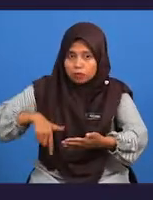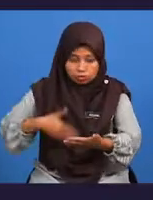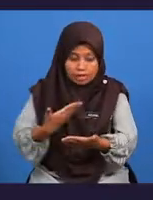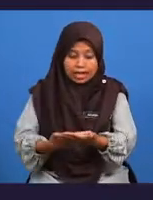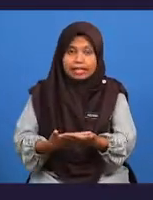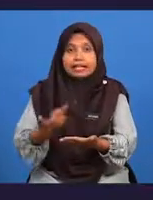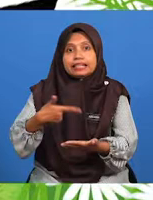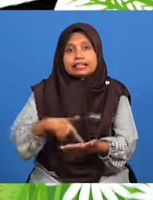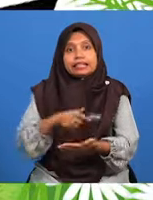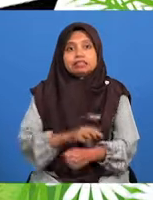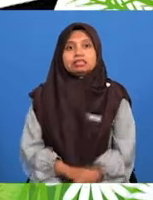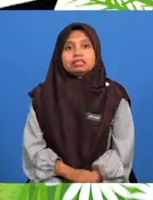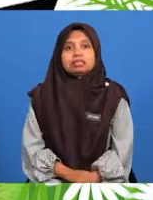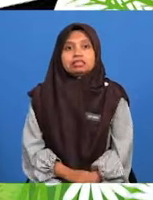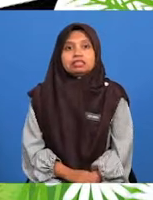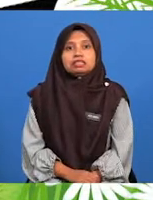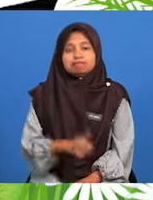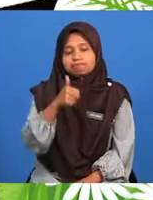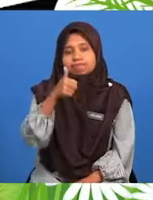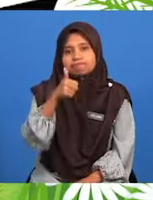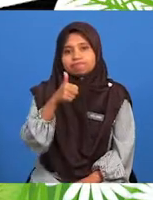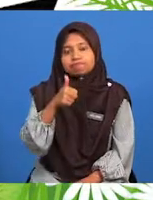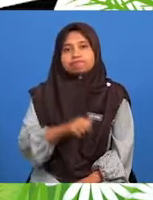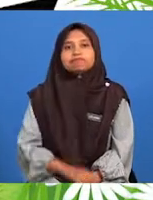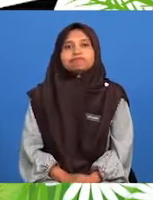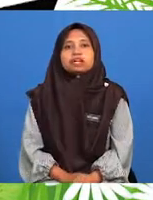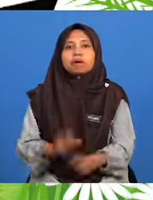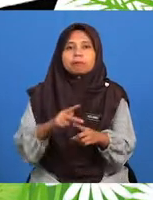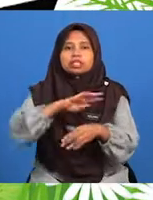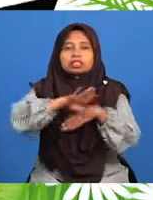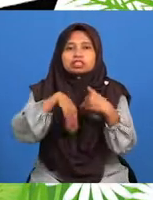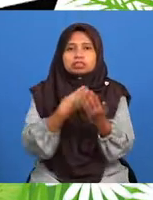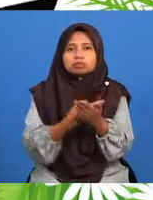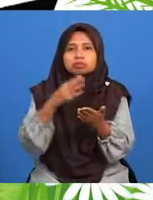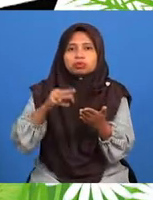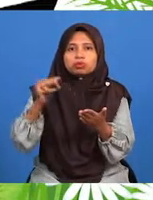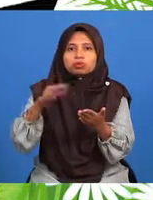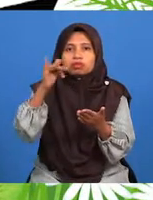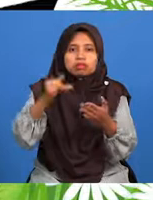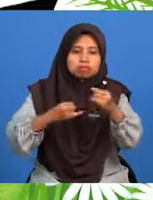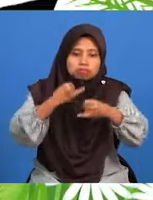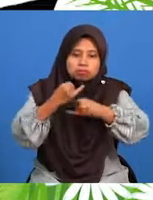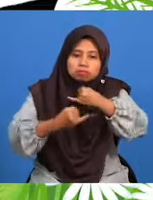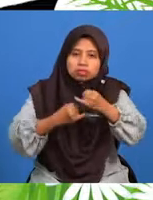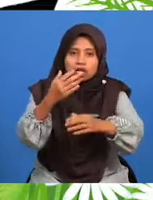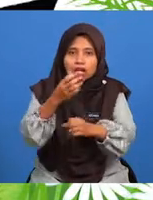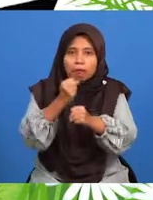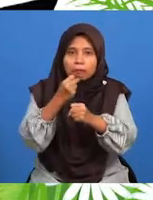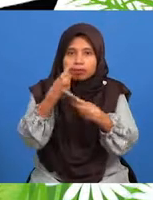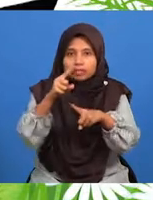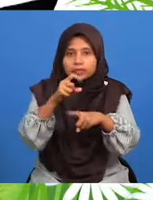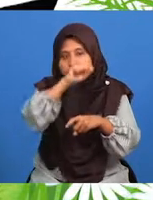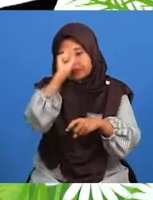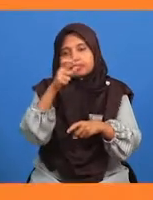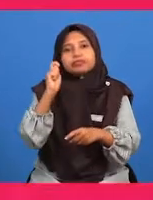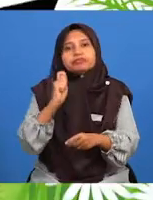lagi. Syabas Ustazah ucapkan kepada murid-murid yang berjaya menjawab soalan Ustazah